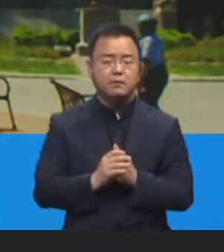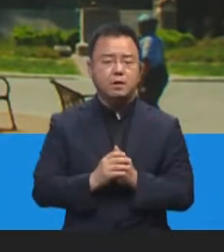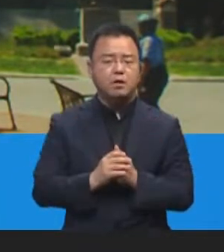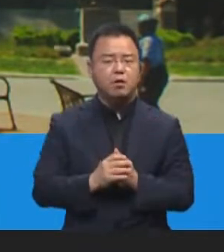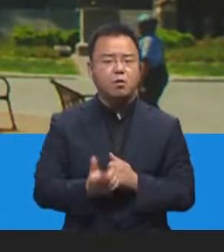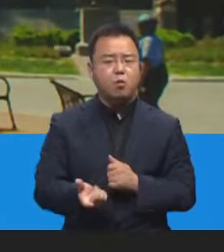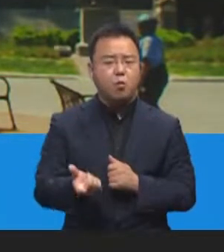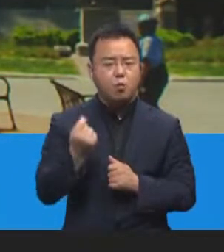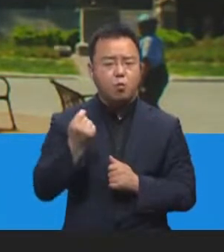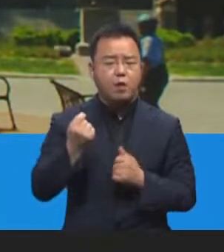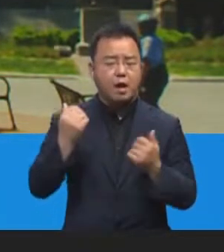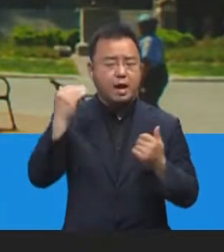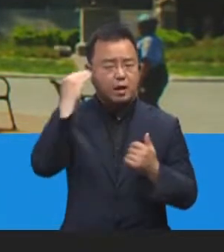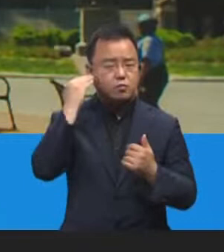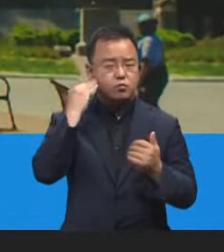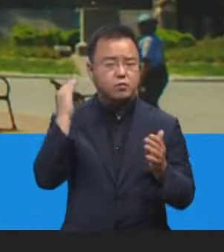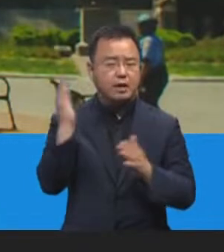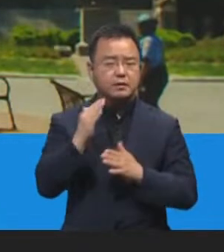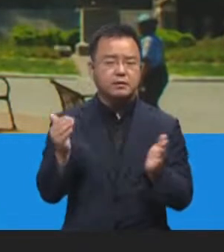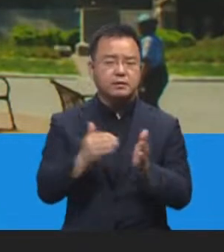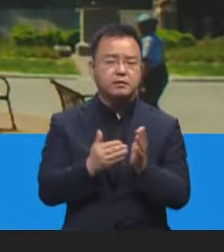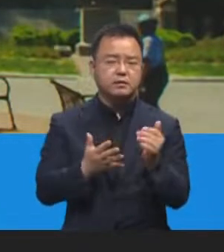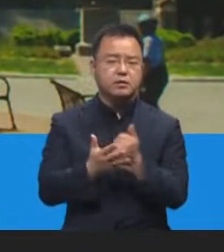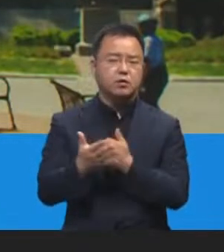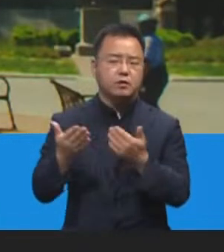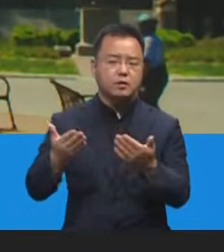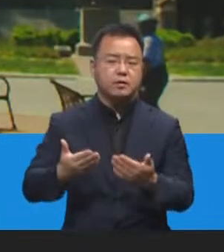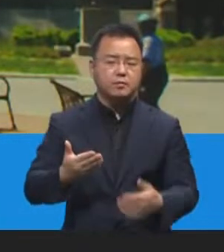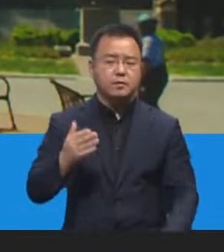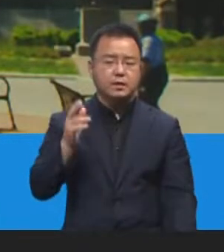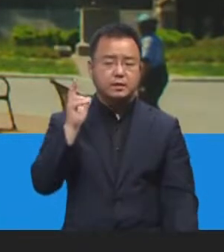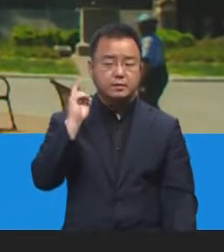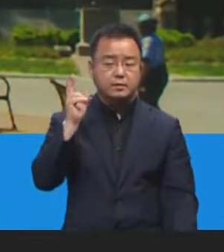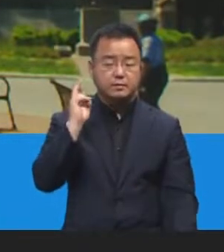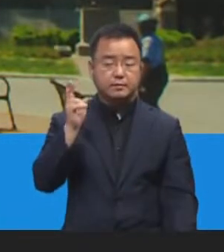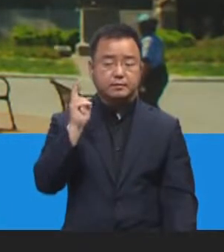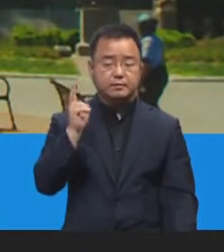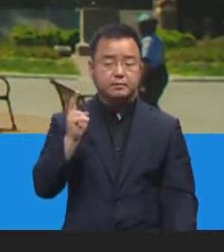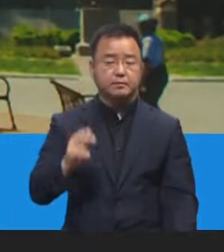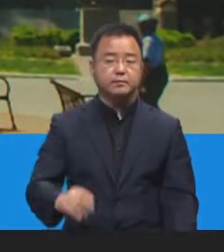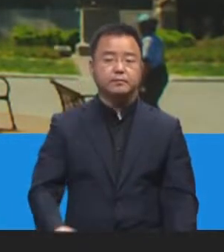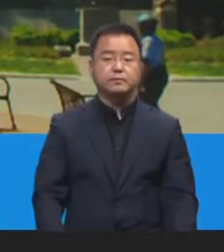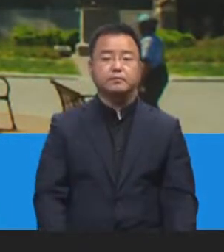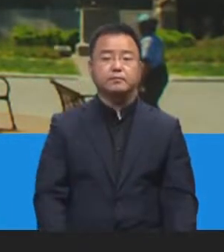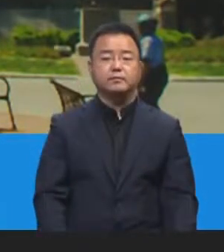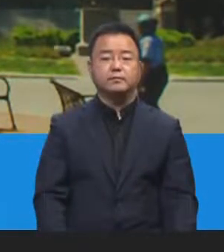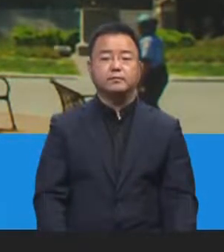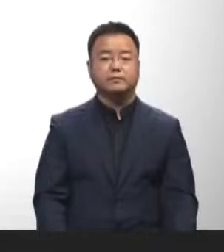당장 한국 유학생들도 타격을 입을 것으로 보입니다 사회나 기자의 보도입니다